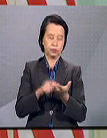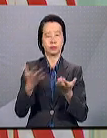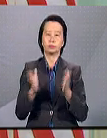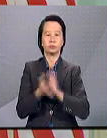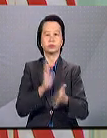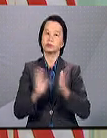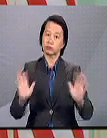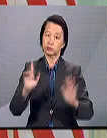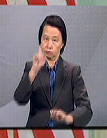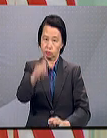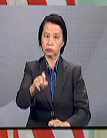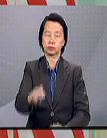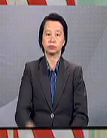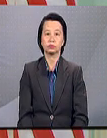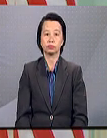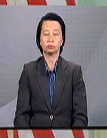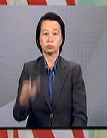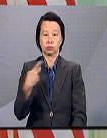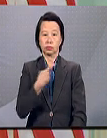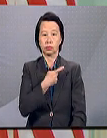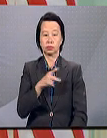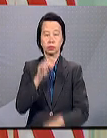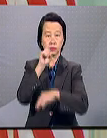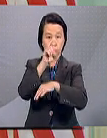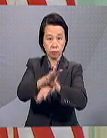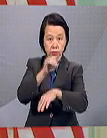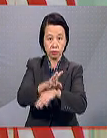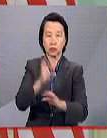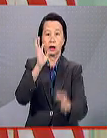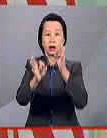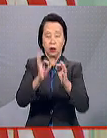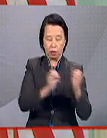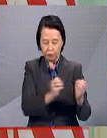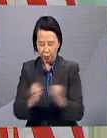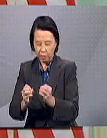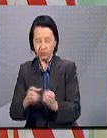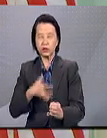Kita menasihatkan jika penganjur merasakan